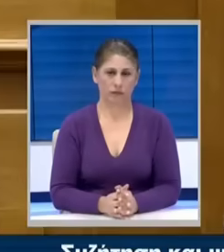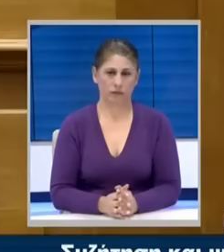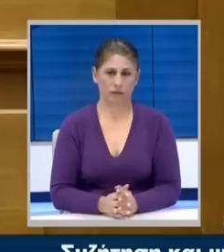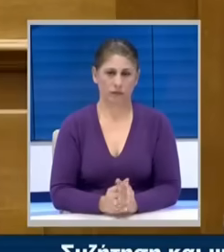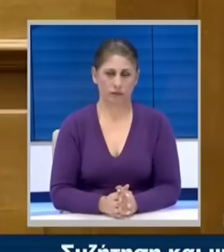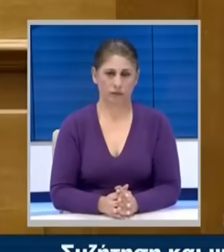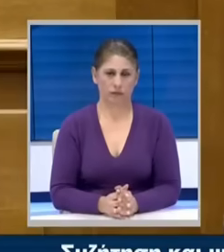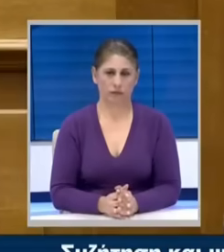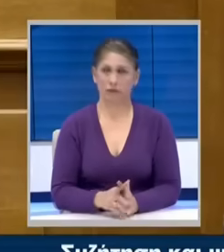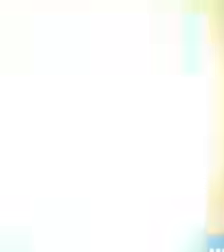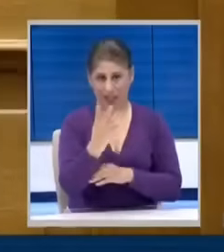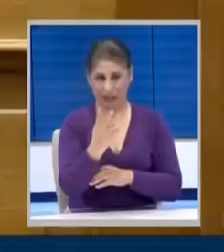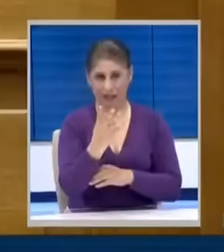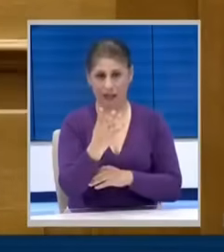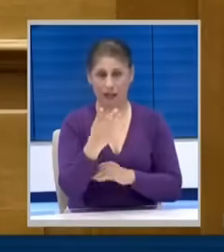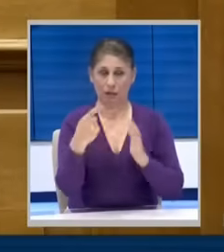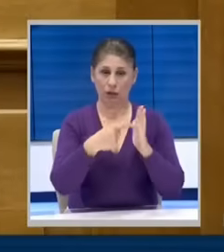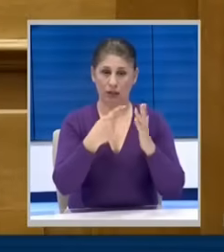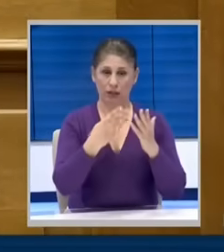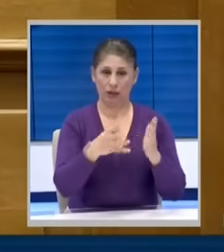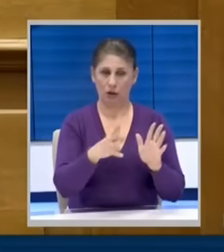διαβάσει, γι' αυτό έχετε κοκκινήσει. Από το